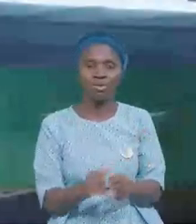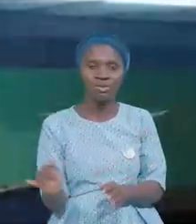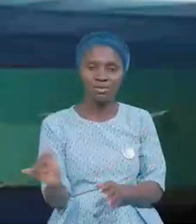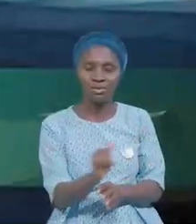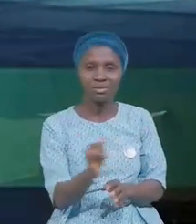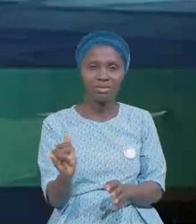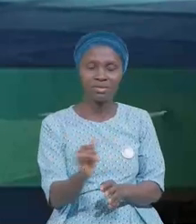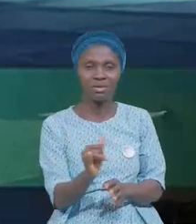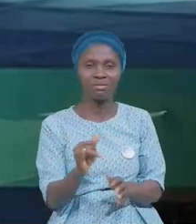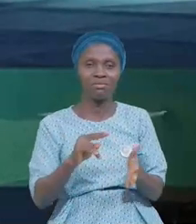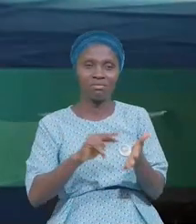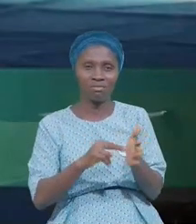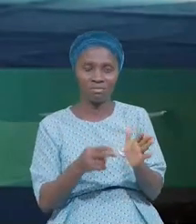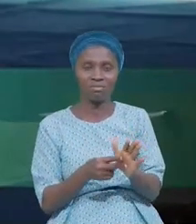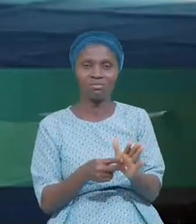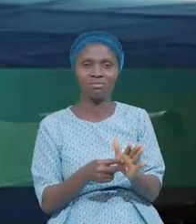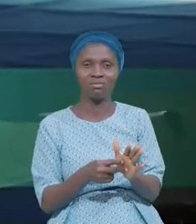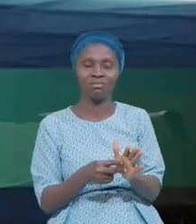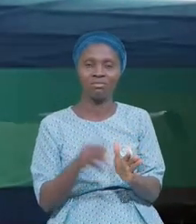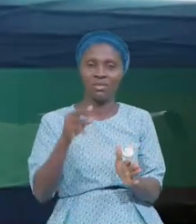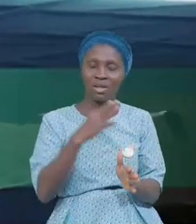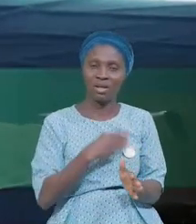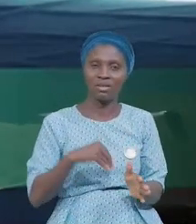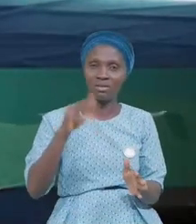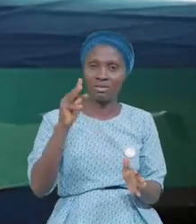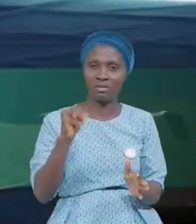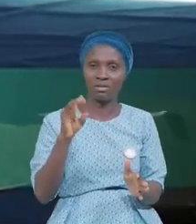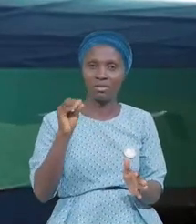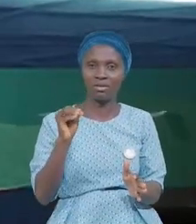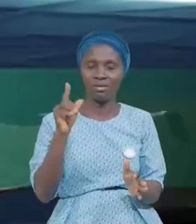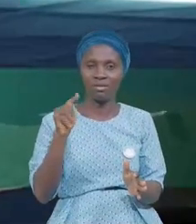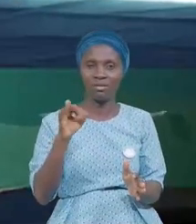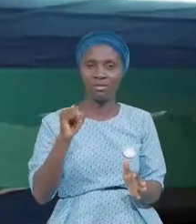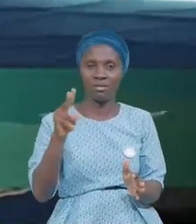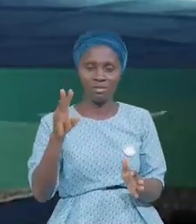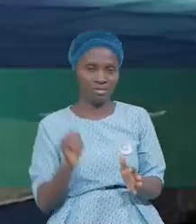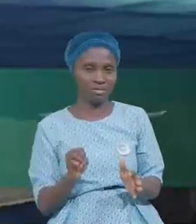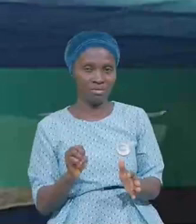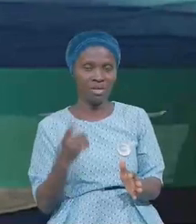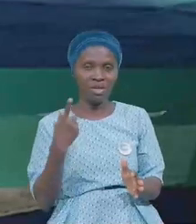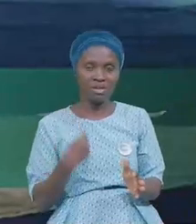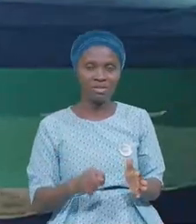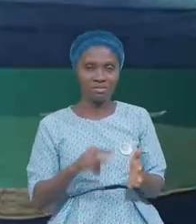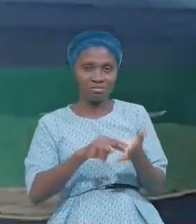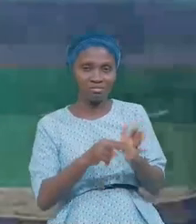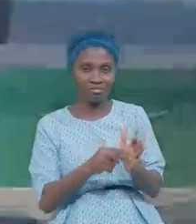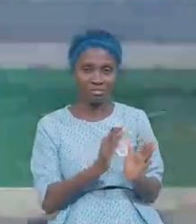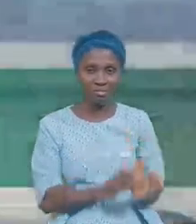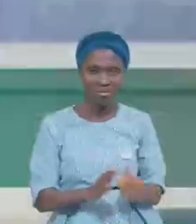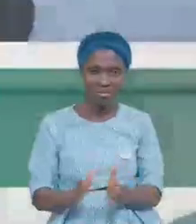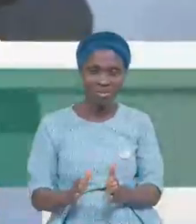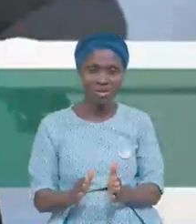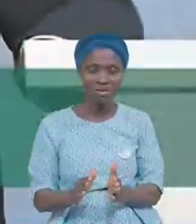Objectif. Quel est notre motif? Accomplir la grande commission. Quel est notre plan? Quel est notre